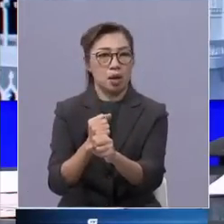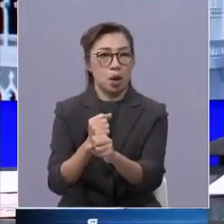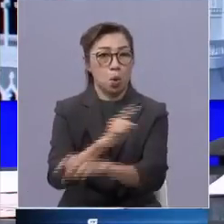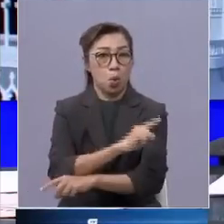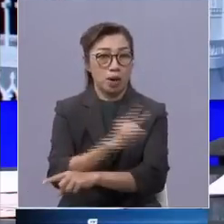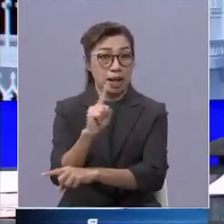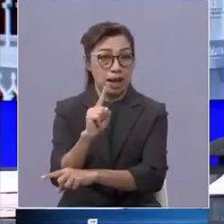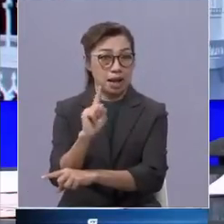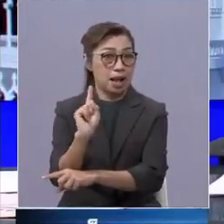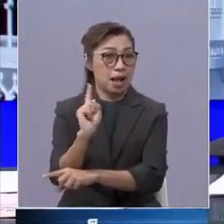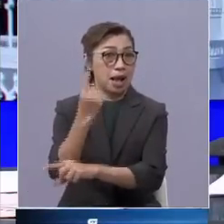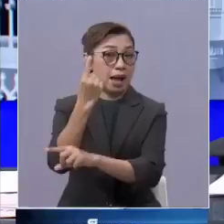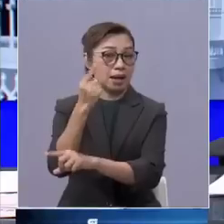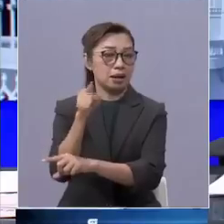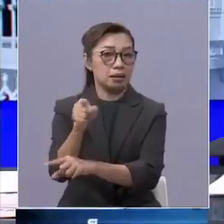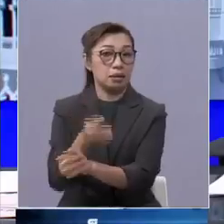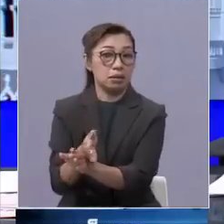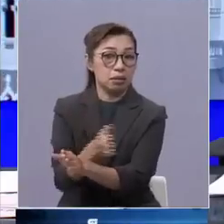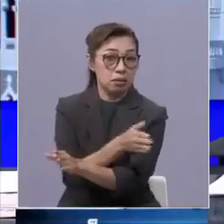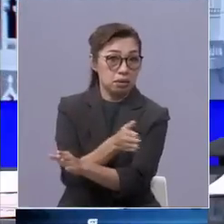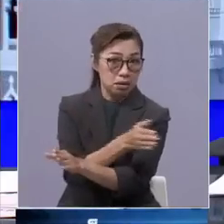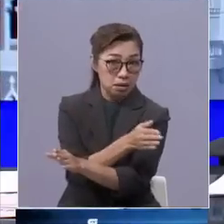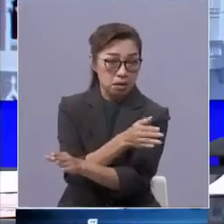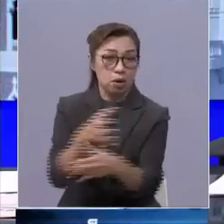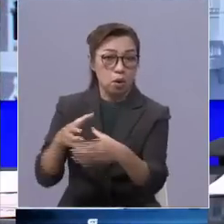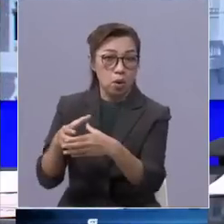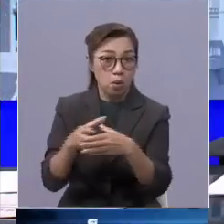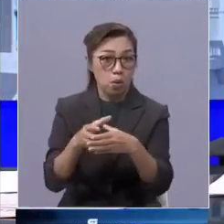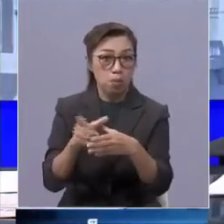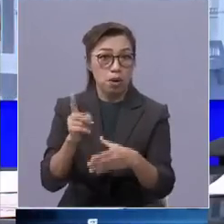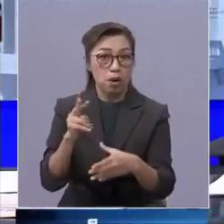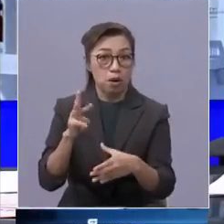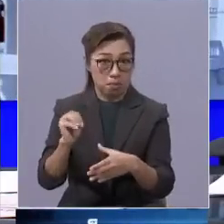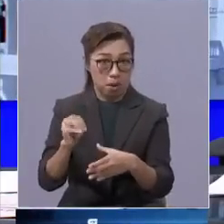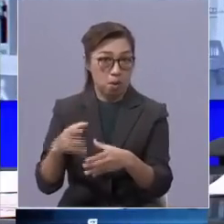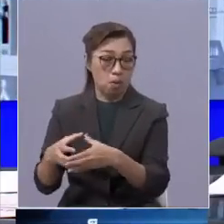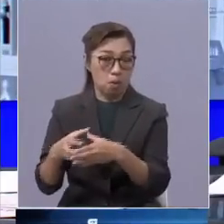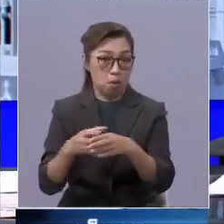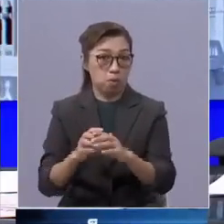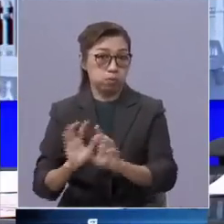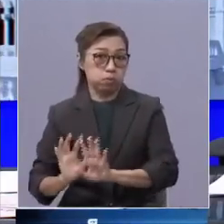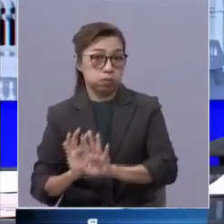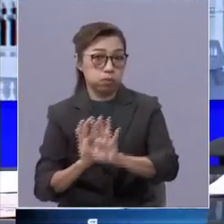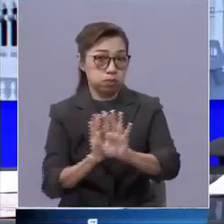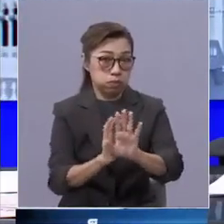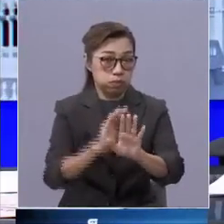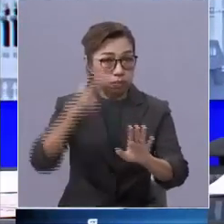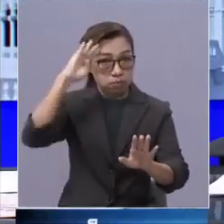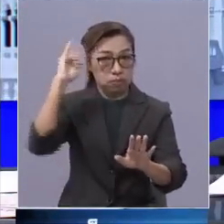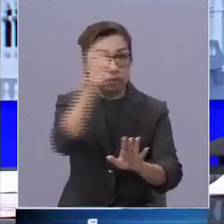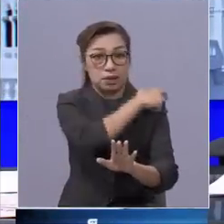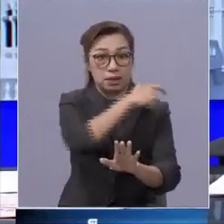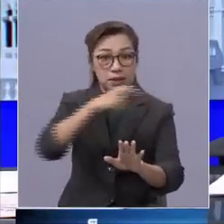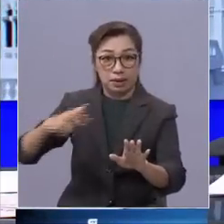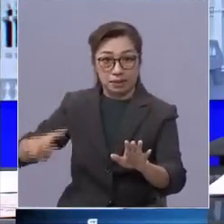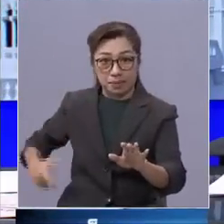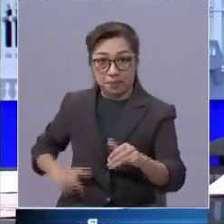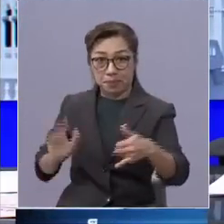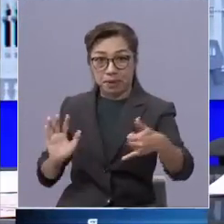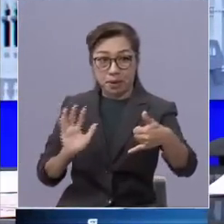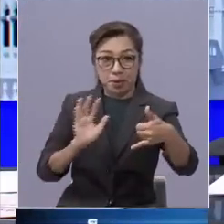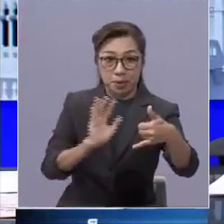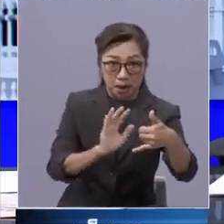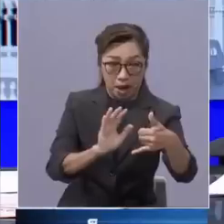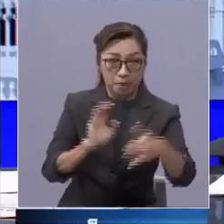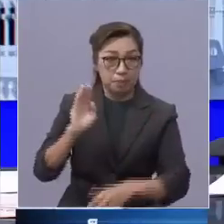ครับ คือวันแรกหลังจากที่เข้าพิธีถวายสัตย์ปฏิญาณก่อนรับตำแหน่งรัฐมนตรีของครม.ชุดเศรษฐา1น